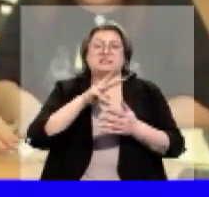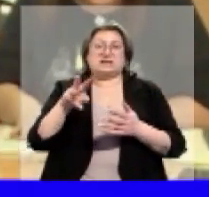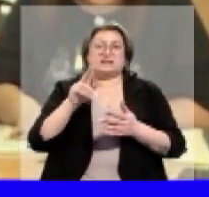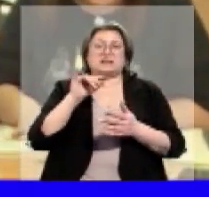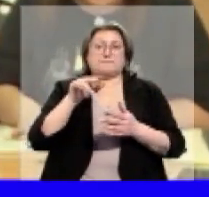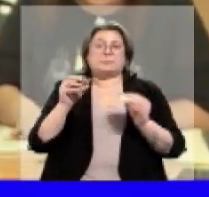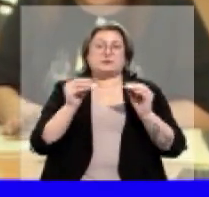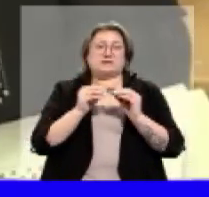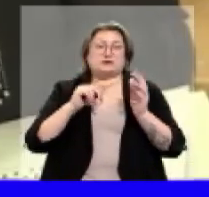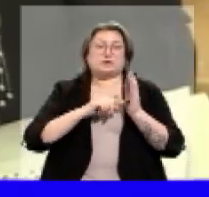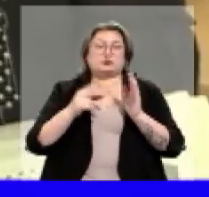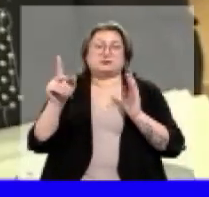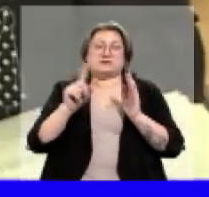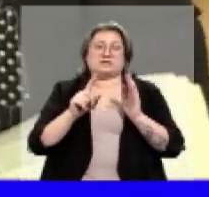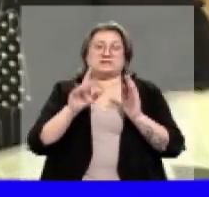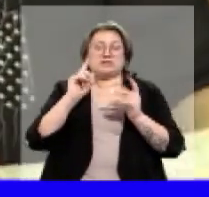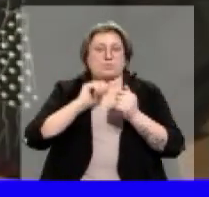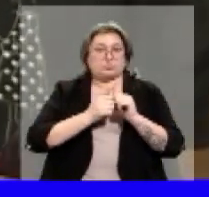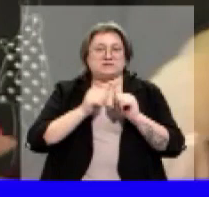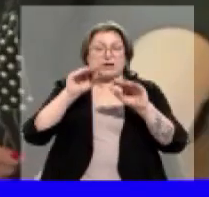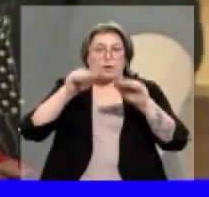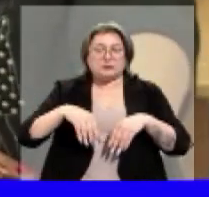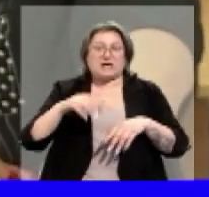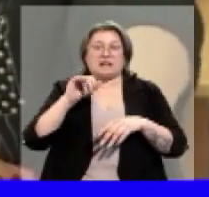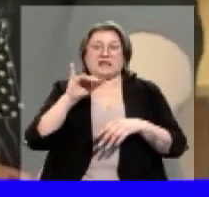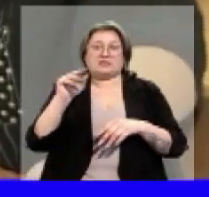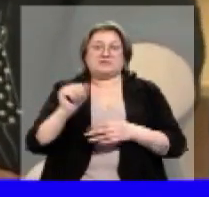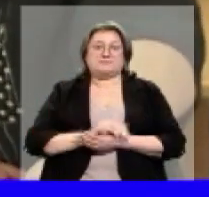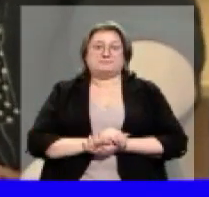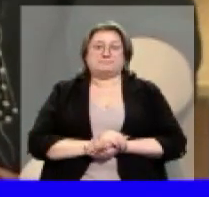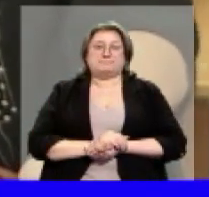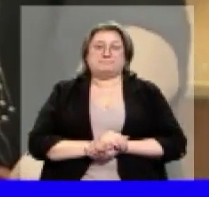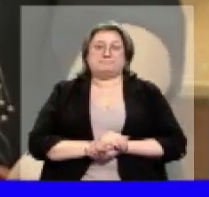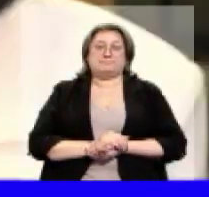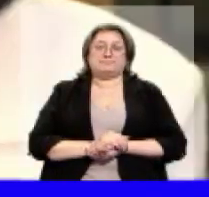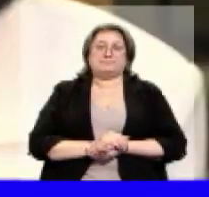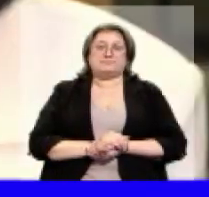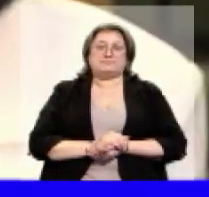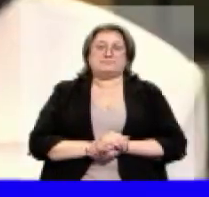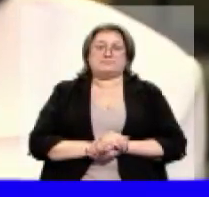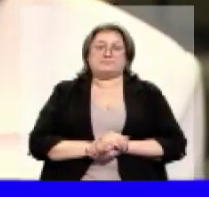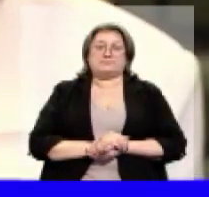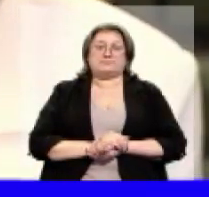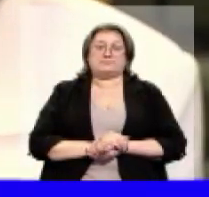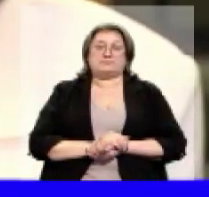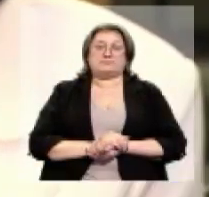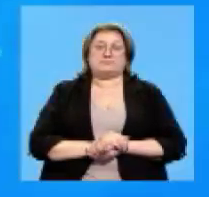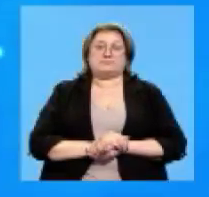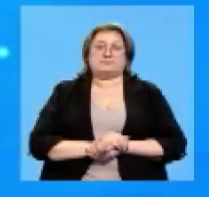сайте ktap10.kz и заполнить анкету. Анель Пимичева, Алекс Сытник, телеканал «Кустанай».